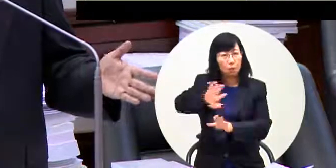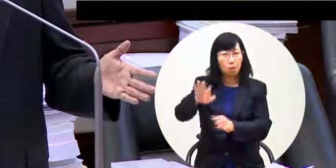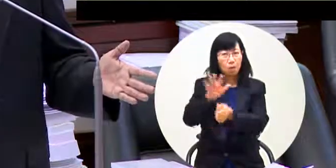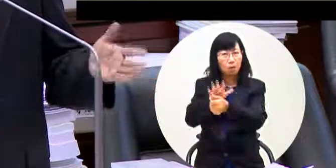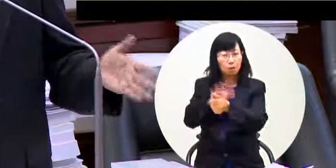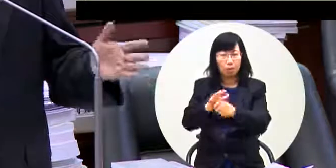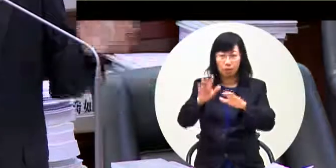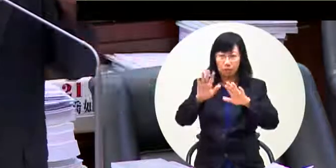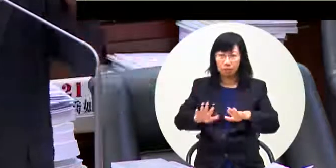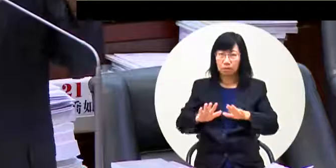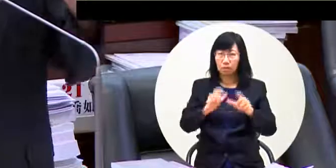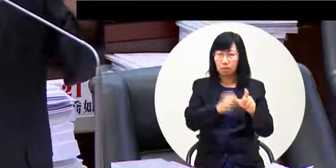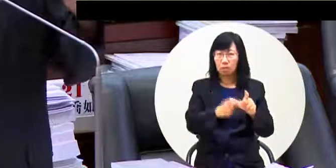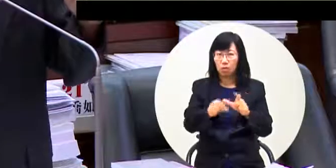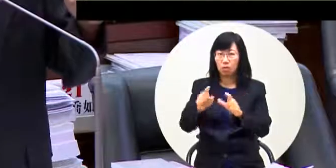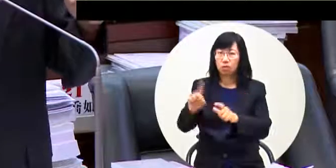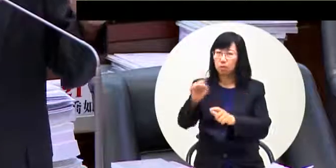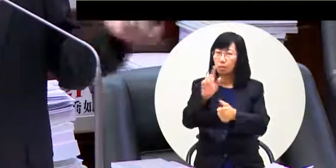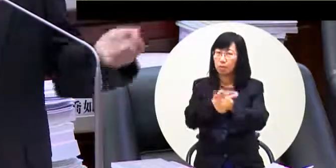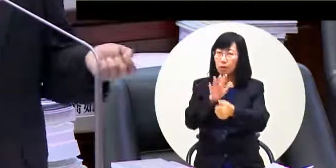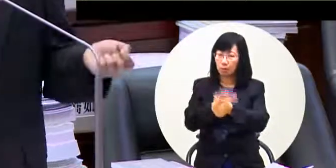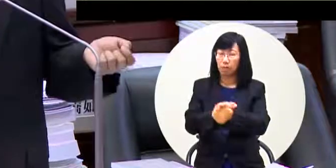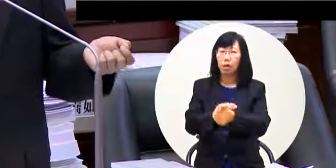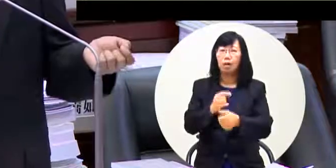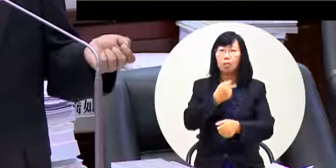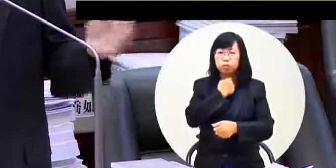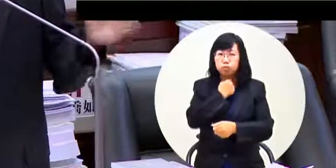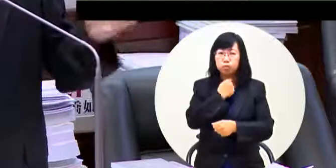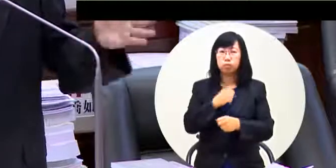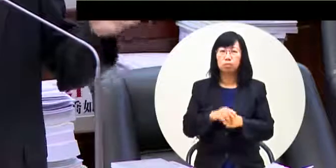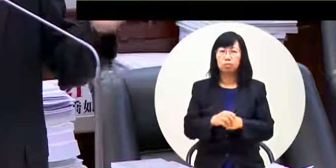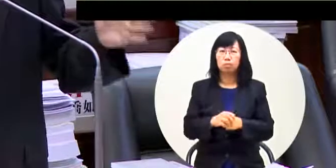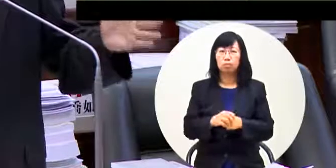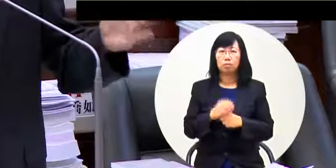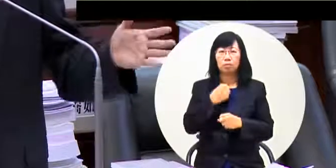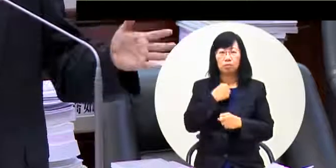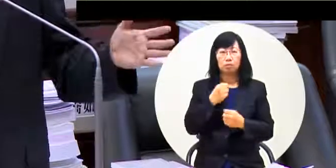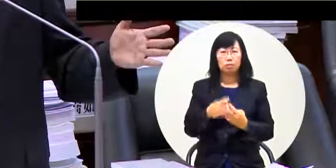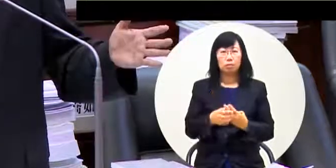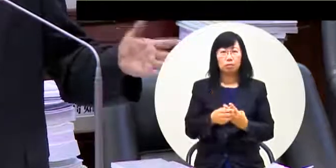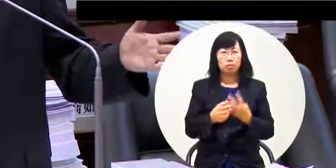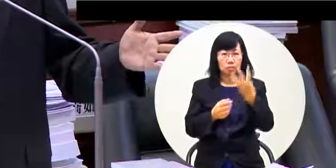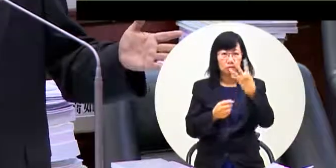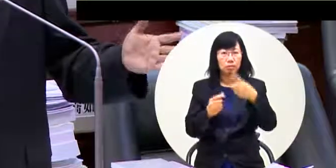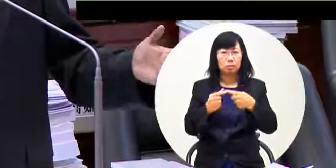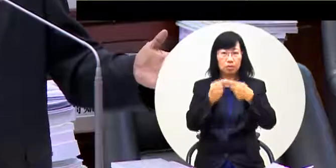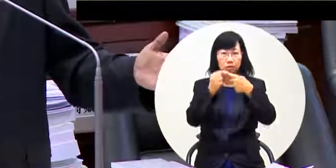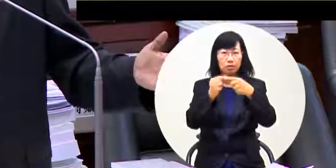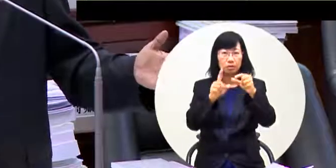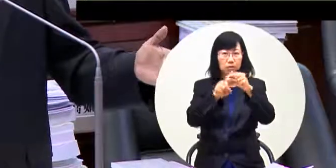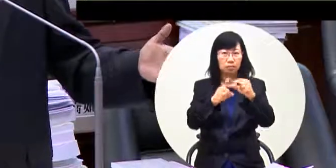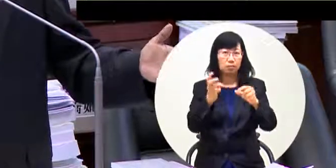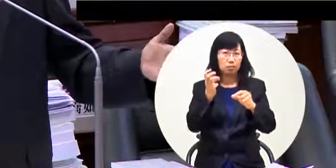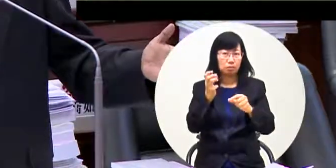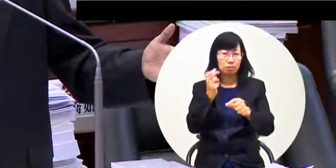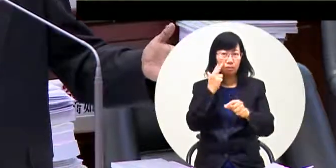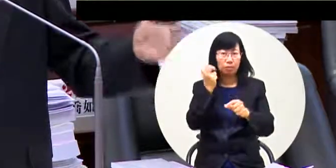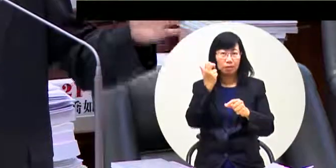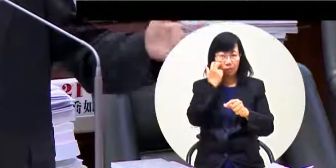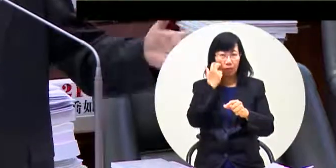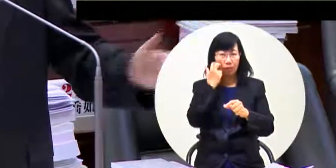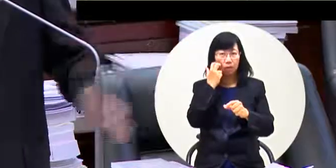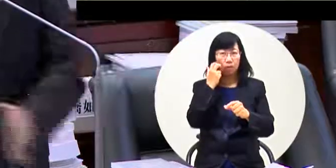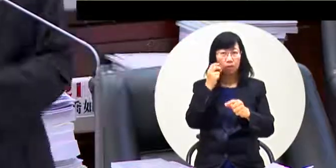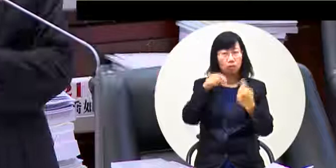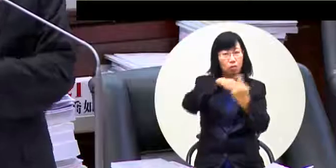一个，我讲几四个例子好了。中钢，大家都知道中钢的转炉石，最近我们高雄市的很多的县市